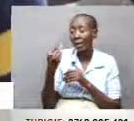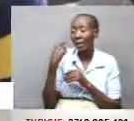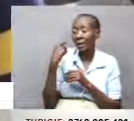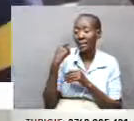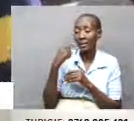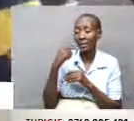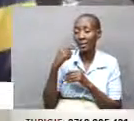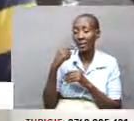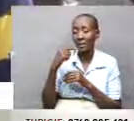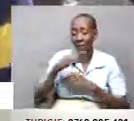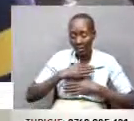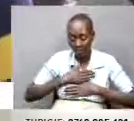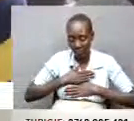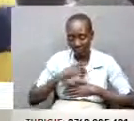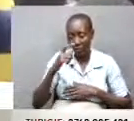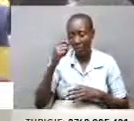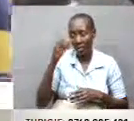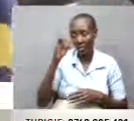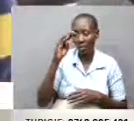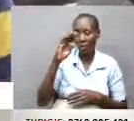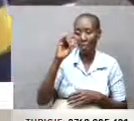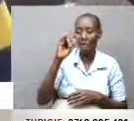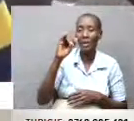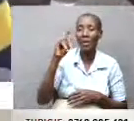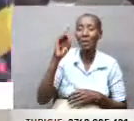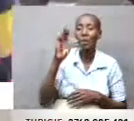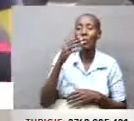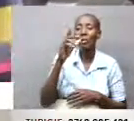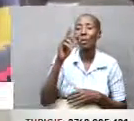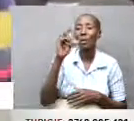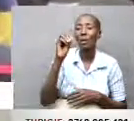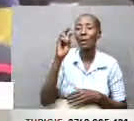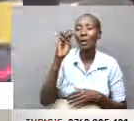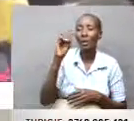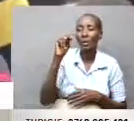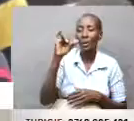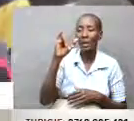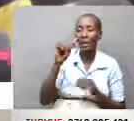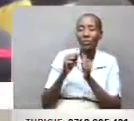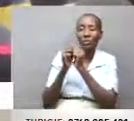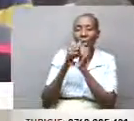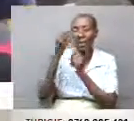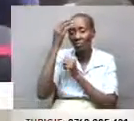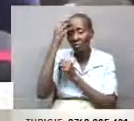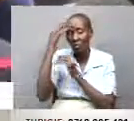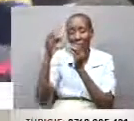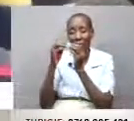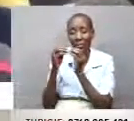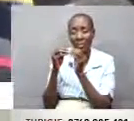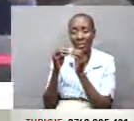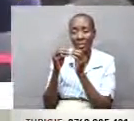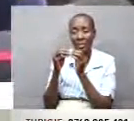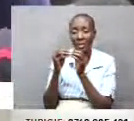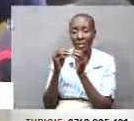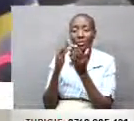mheshimiwa Matiangi na mheshimiwa Farida Karonei, mawaziri wamekutana kuhusu mambo ya ex Soronzo farm. Na ni minutes tu ijafika katika kaunti